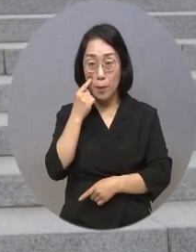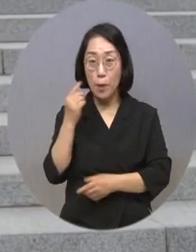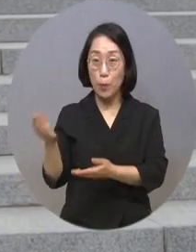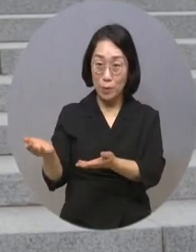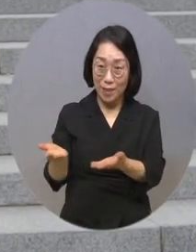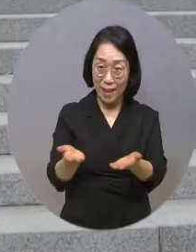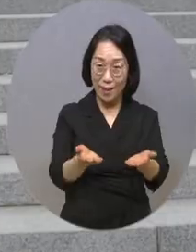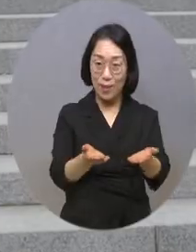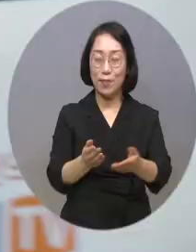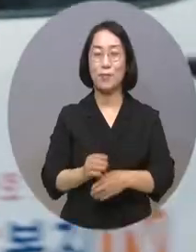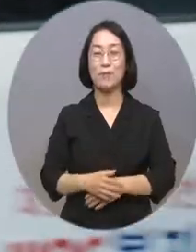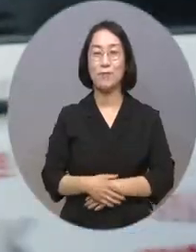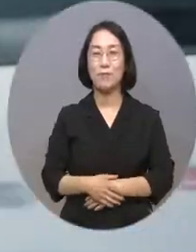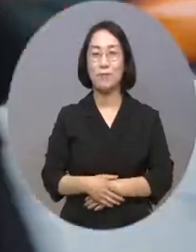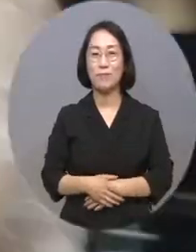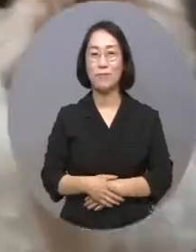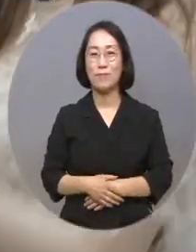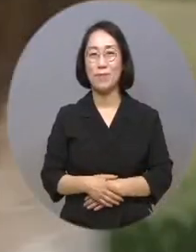나와주세요.